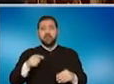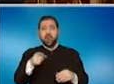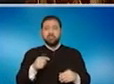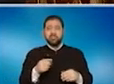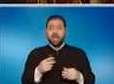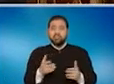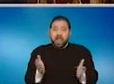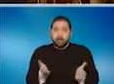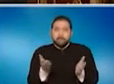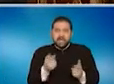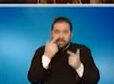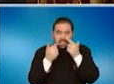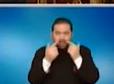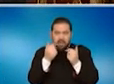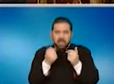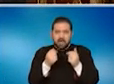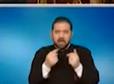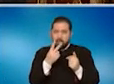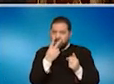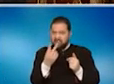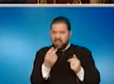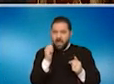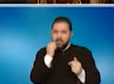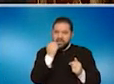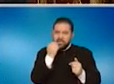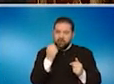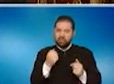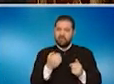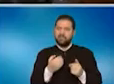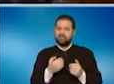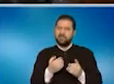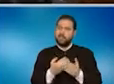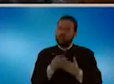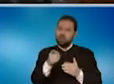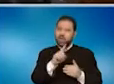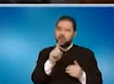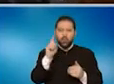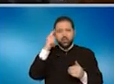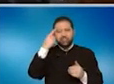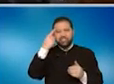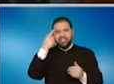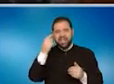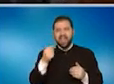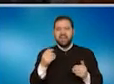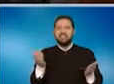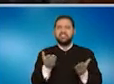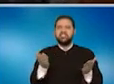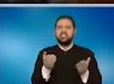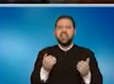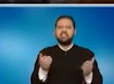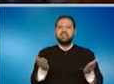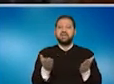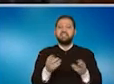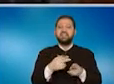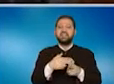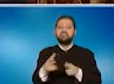El care nu știa să citească printre rânduri și nici să citească cărțile sfinte capă lectură,